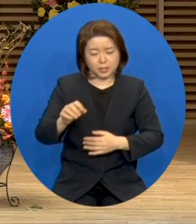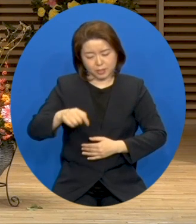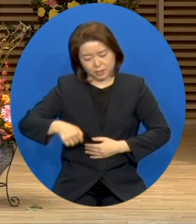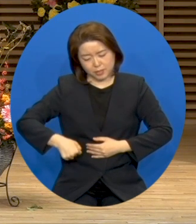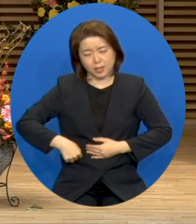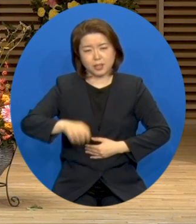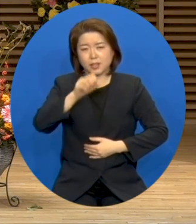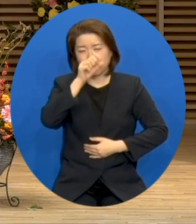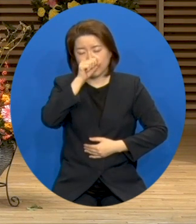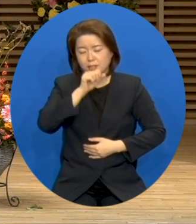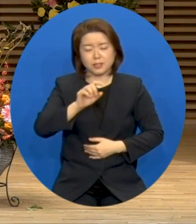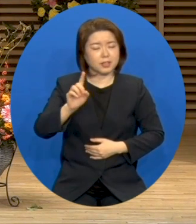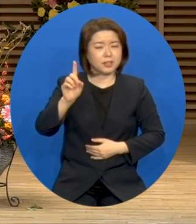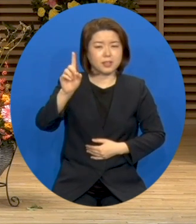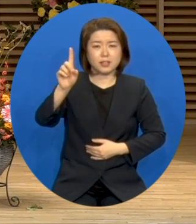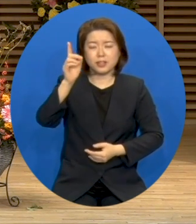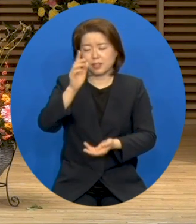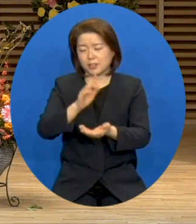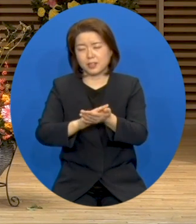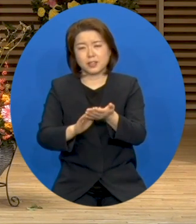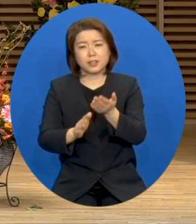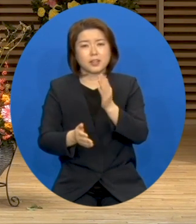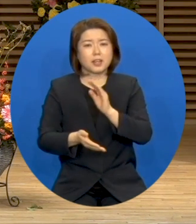선한 것 하나